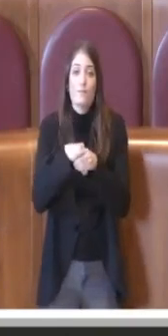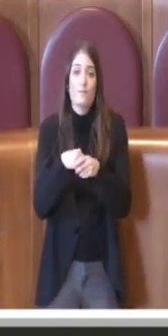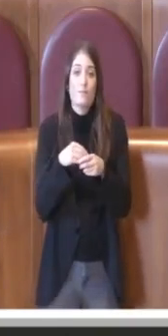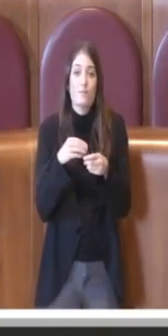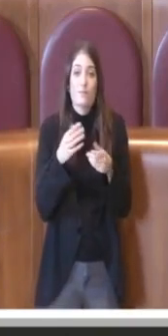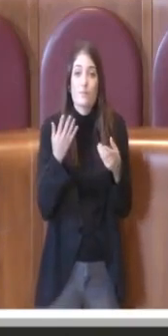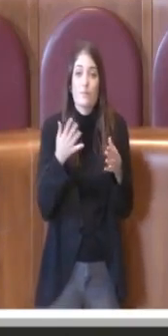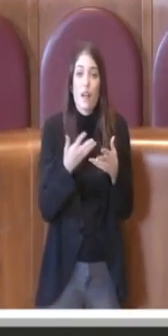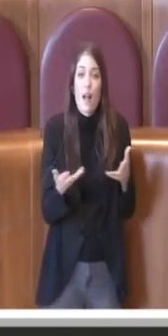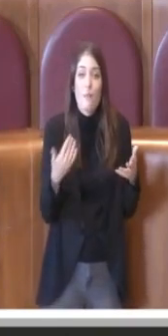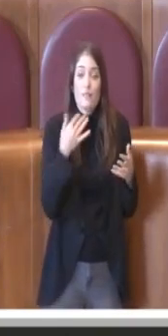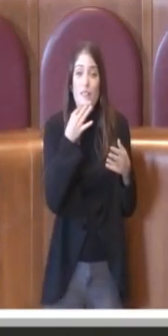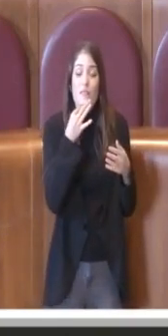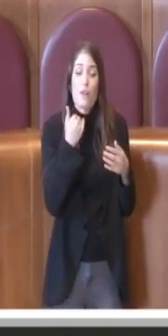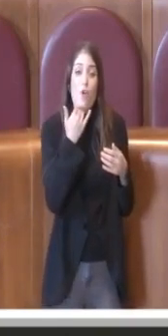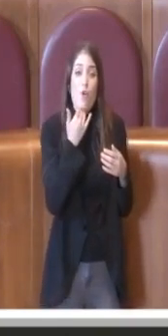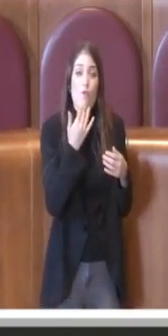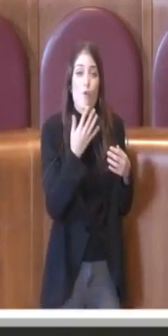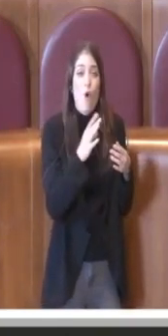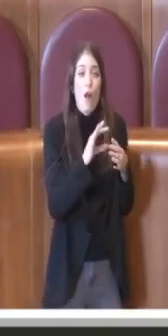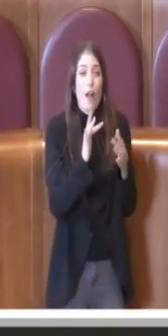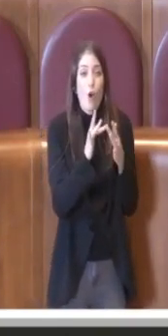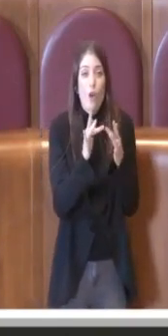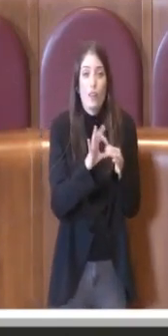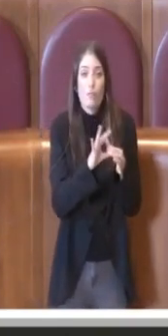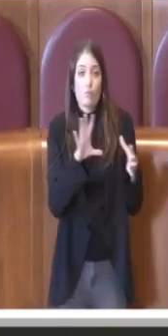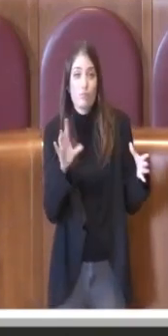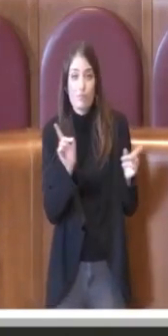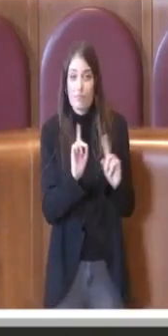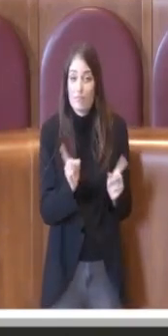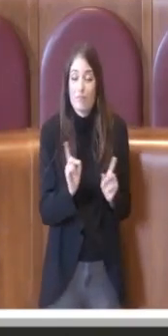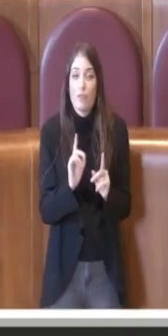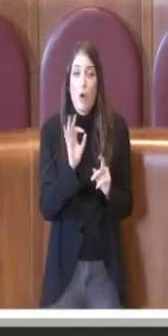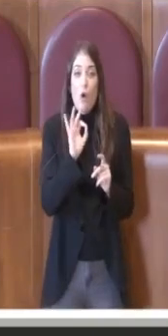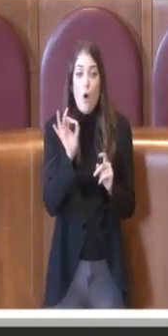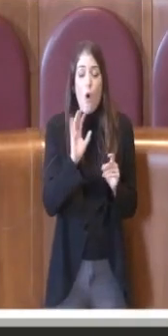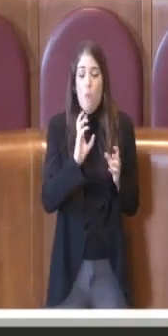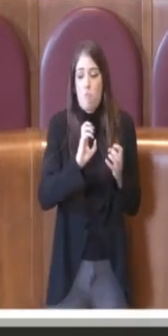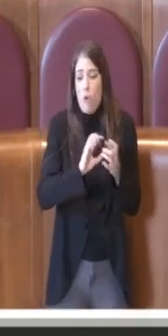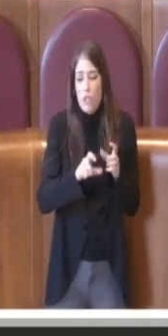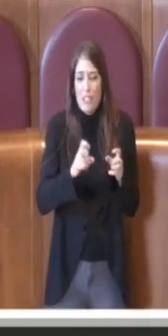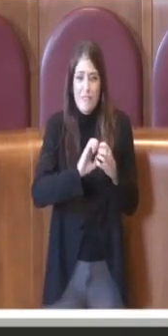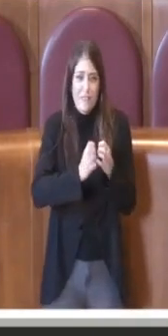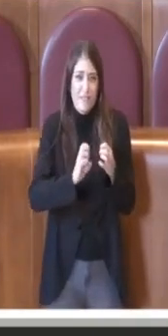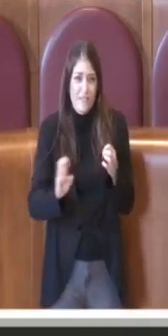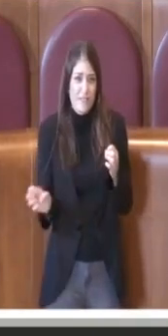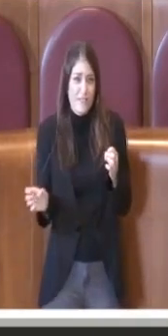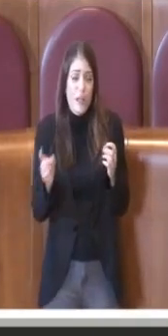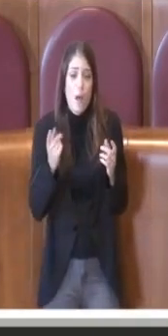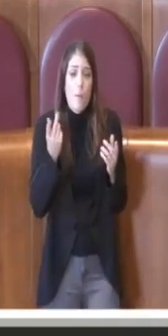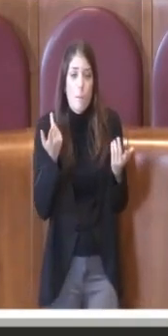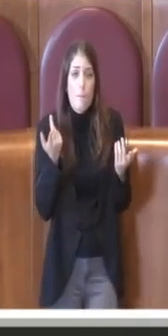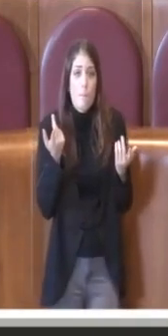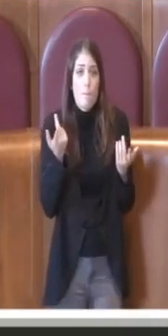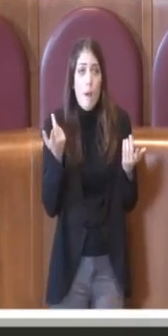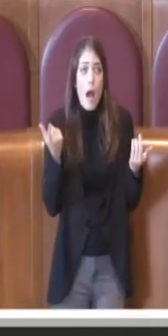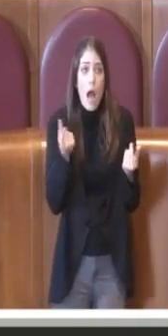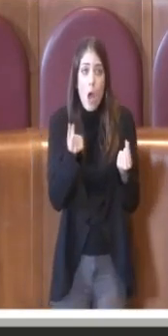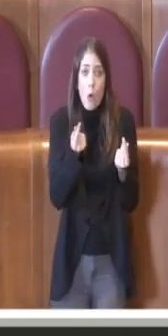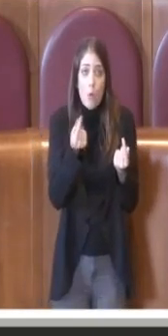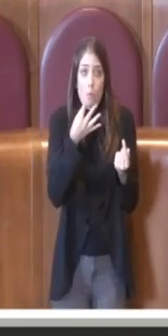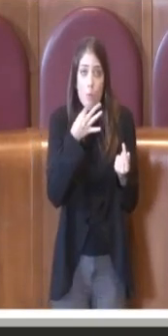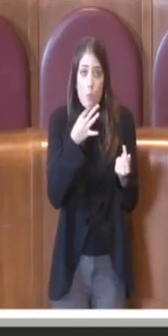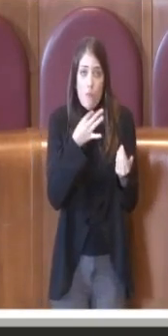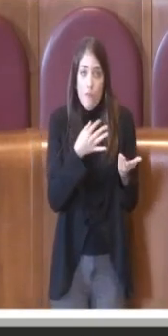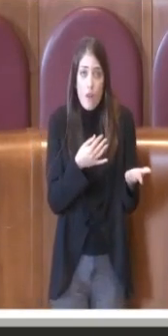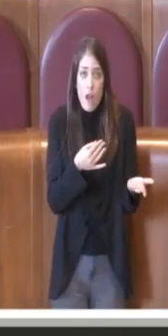non vogliono perdere i contatti, oppure per molti altri motivi, ma magari probabilmente economicamente se lo potrebbero anche